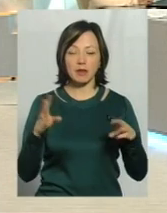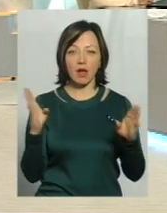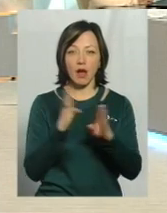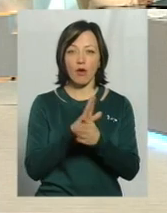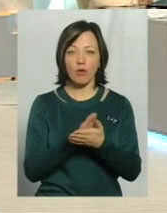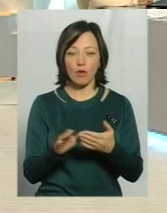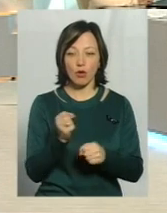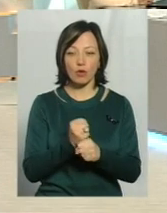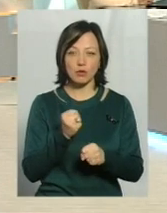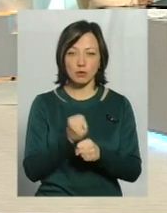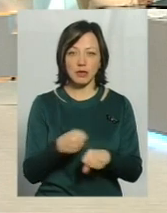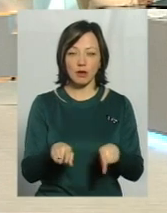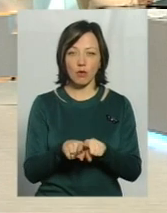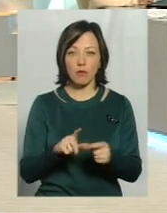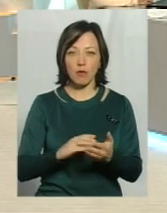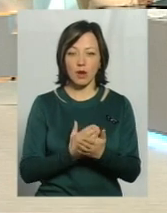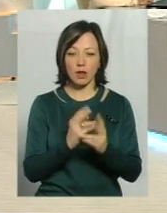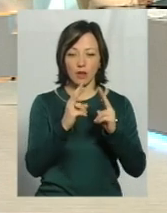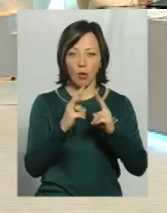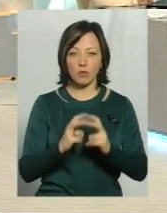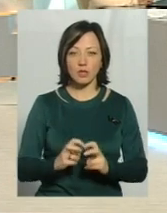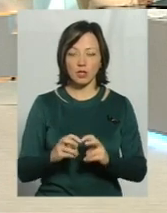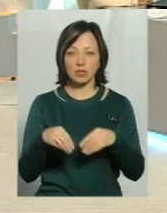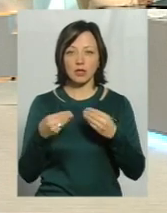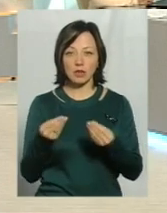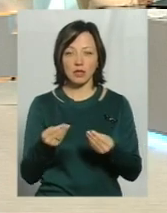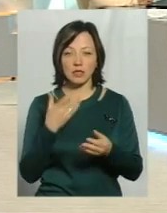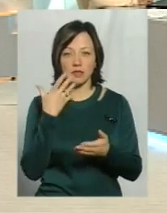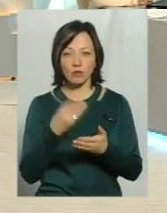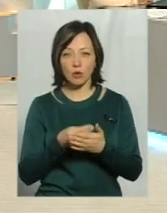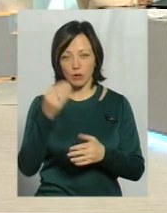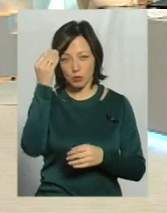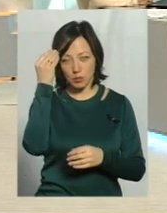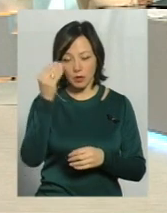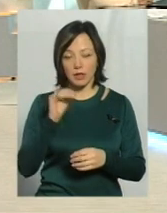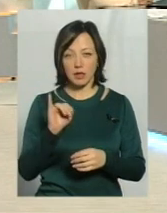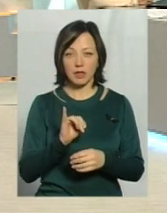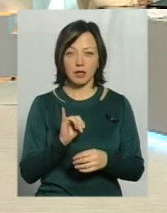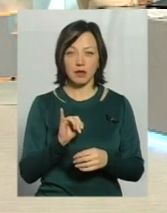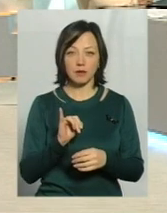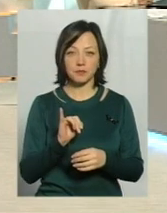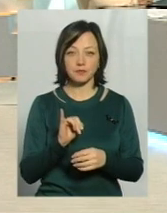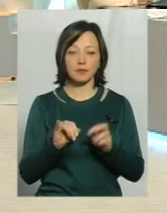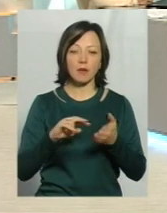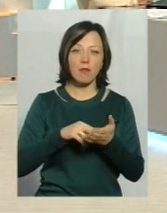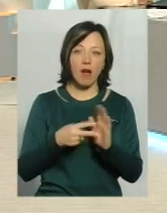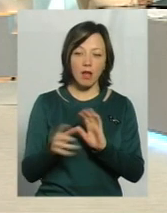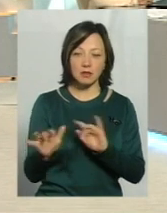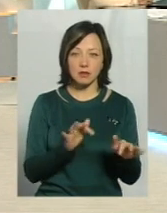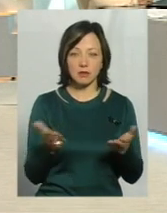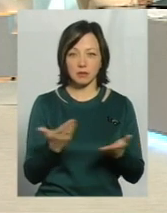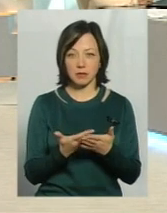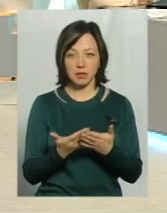розробити таку політику, і обстежити, дати свої думки. От, і в плані дії, наприклад, от зараз